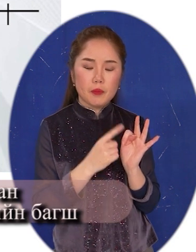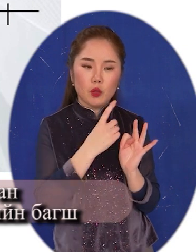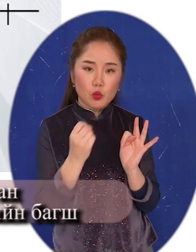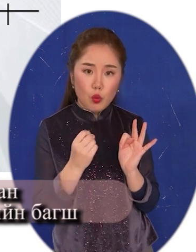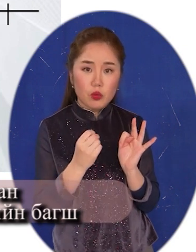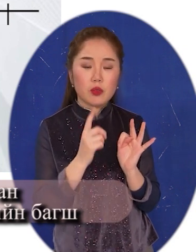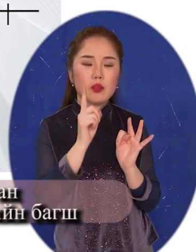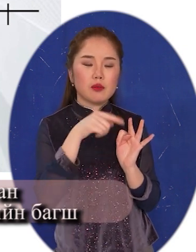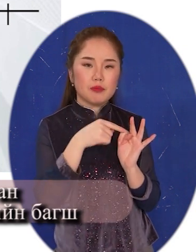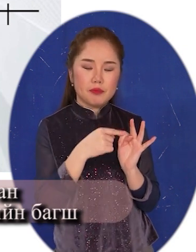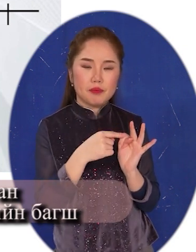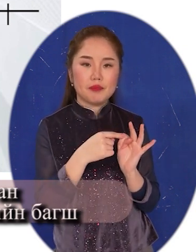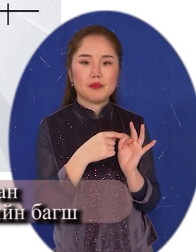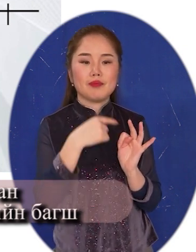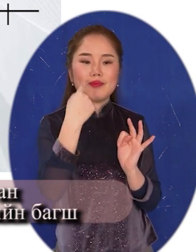экенбиз.